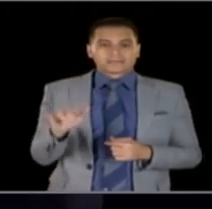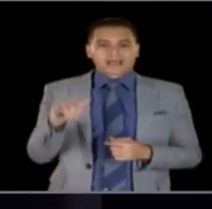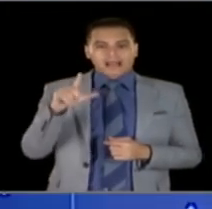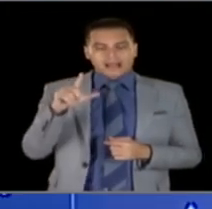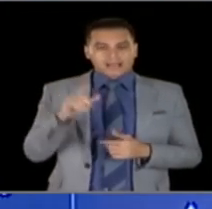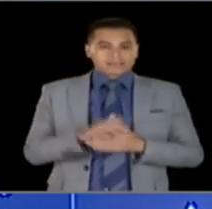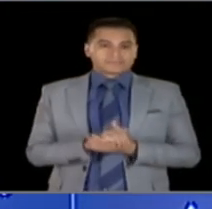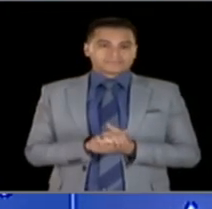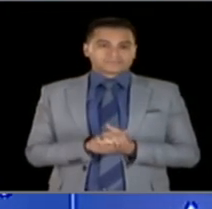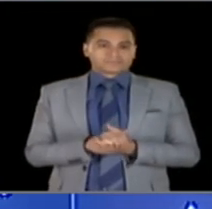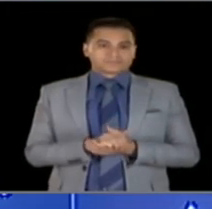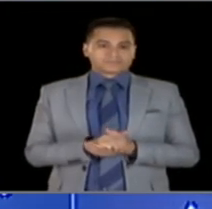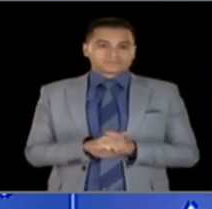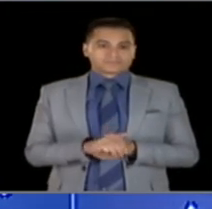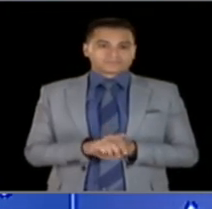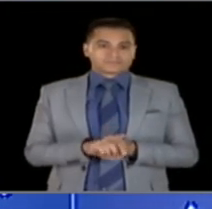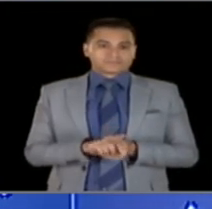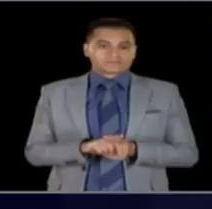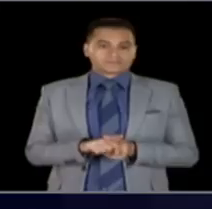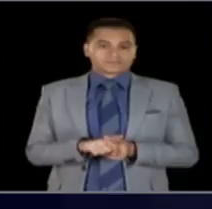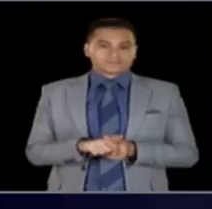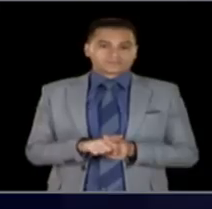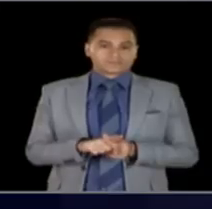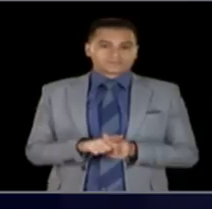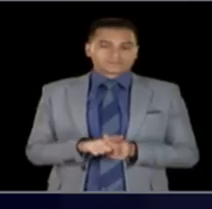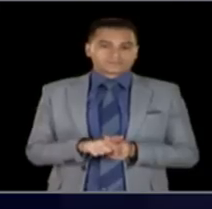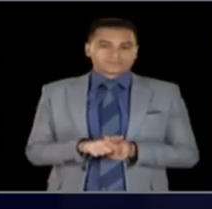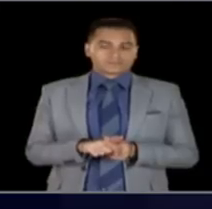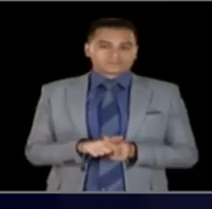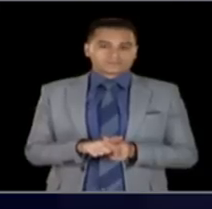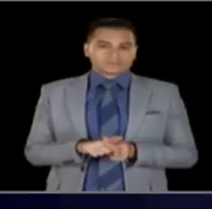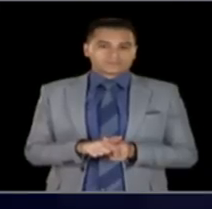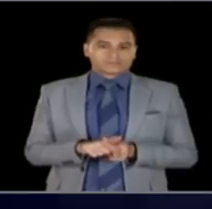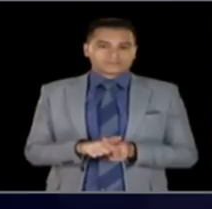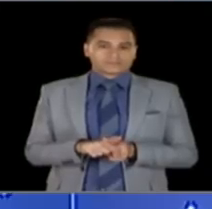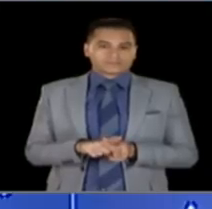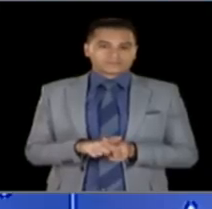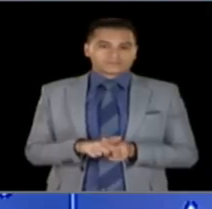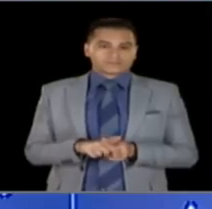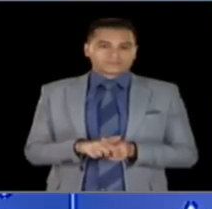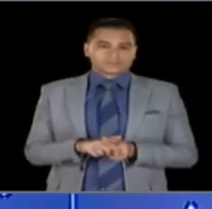شكسبير ممكن يبقى لا ده كراسيدا هو الاسم المستوحى منه. مسرحية شكسبير.